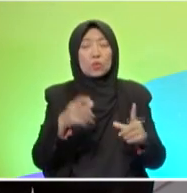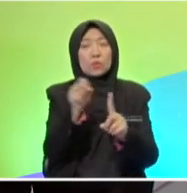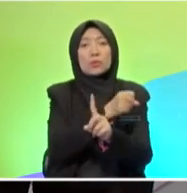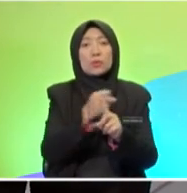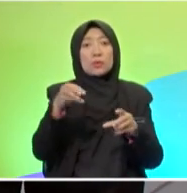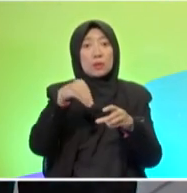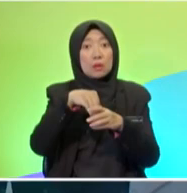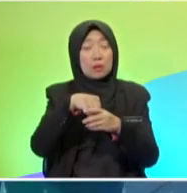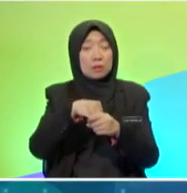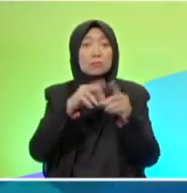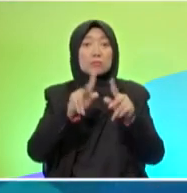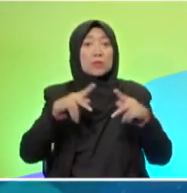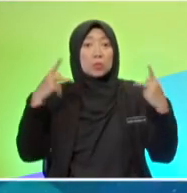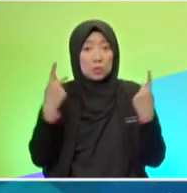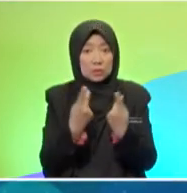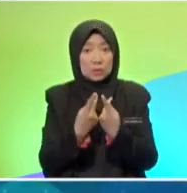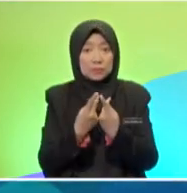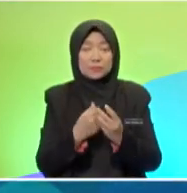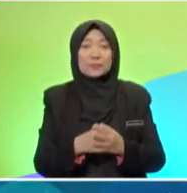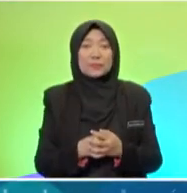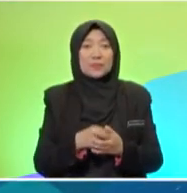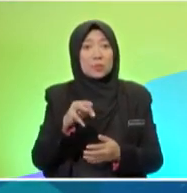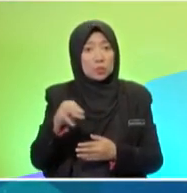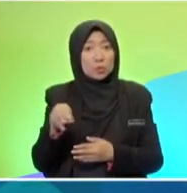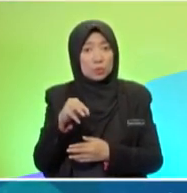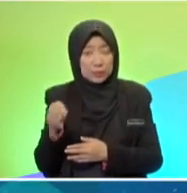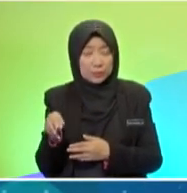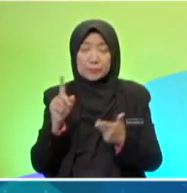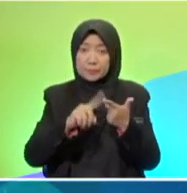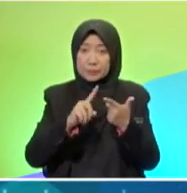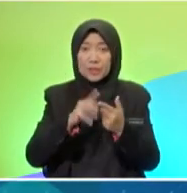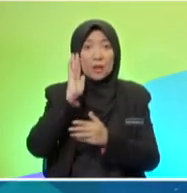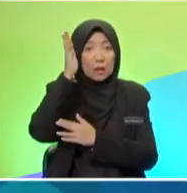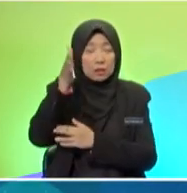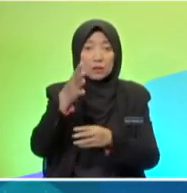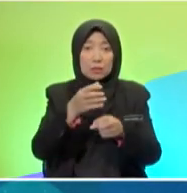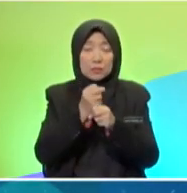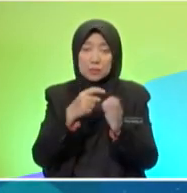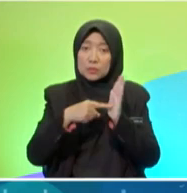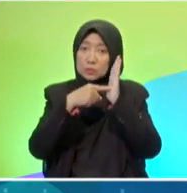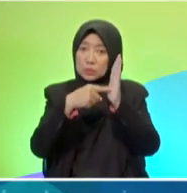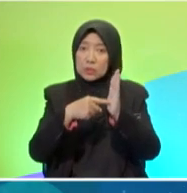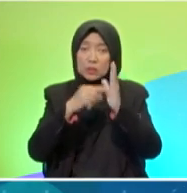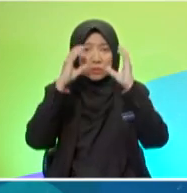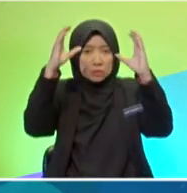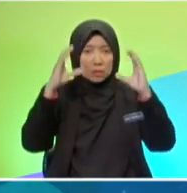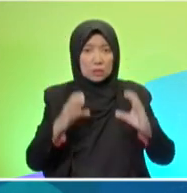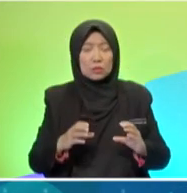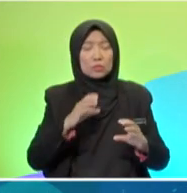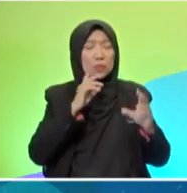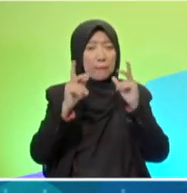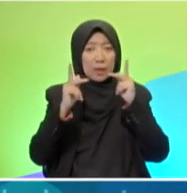keluarga yang kedua anak-anak murid ini nanti akan dapat menunjukkan cara kemahiran berkata tidak kepada